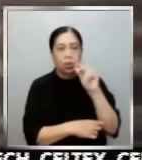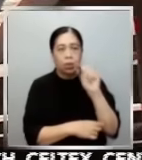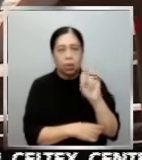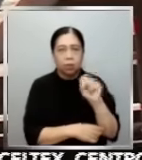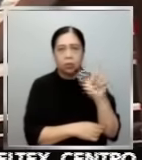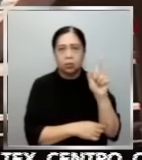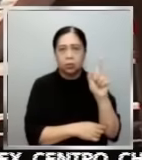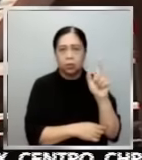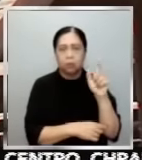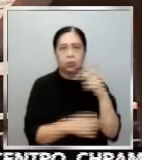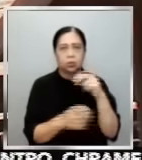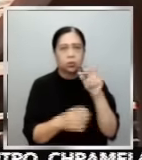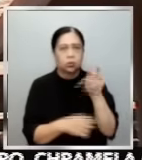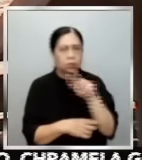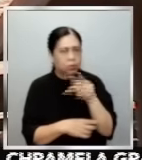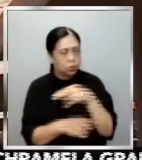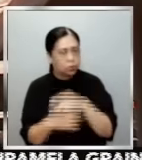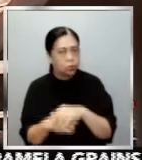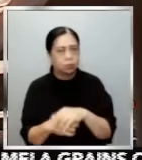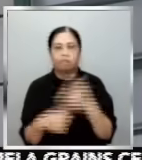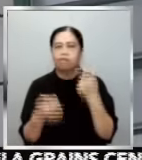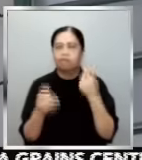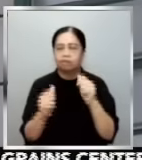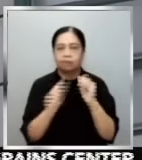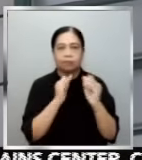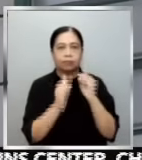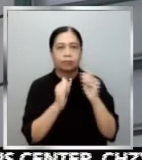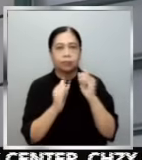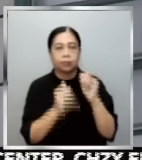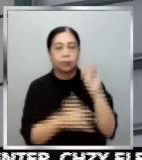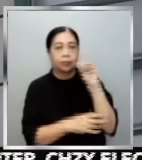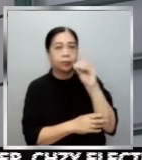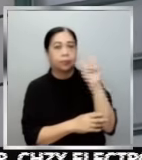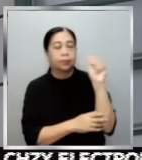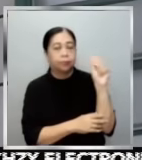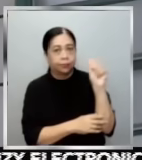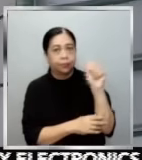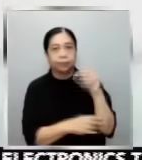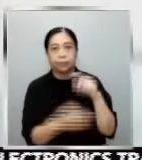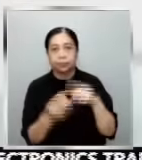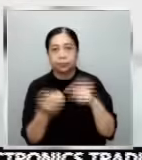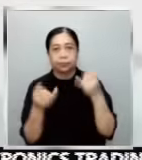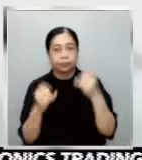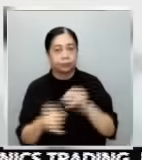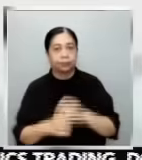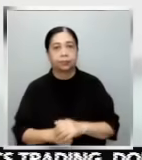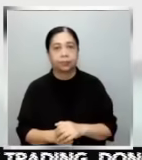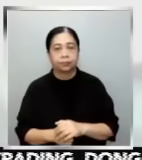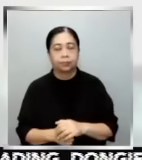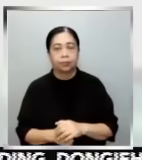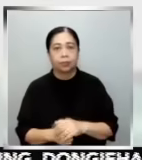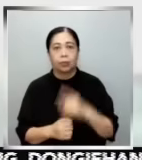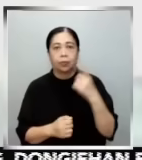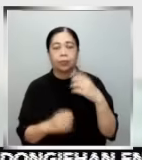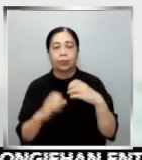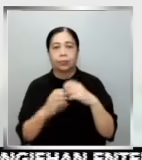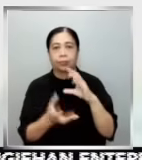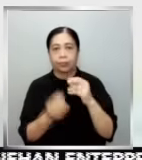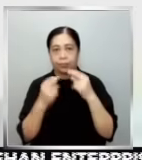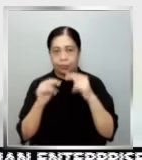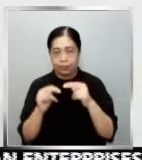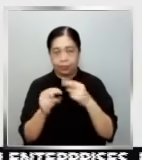22 Sinusubukan naming Kunan ng pahayag ang Department of agriculture kaugnay nito para sa GMA integrated newss